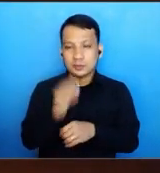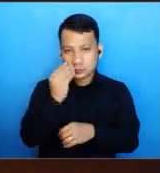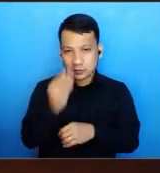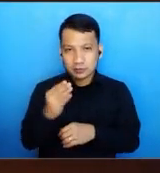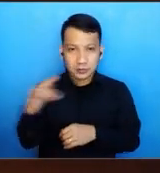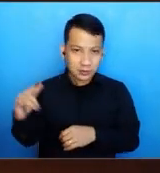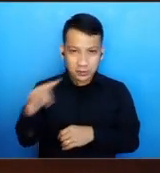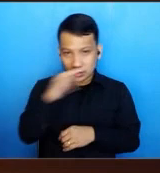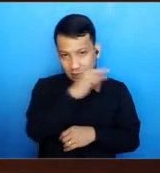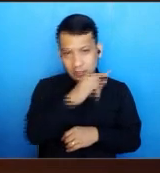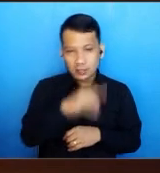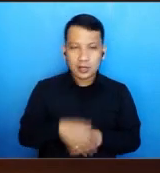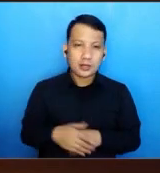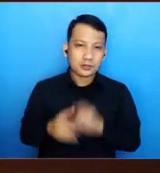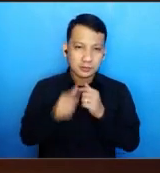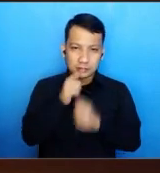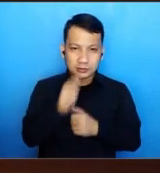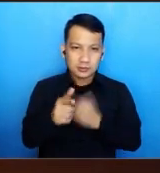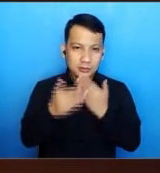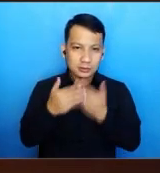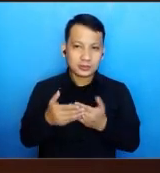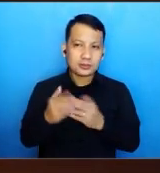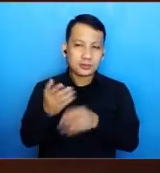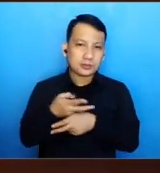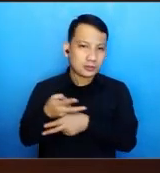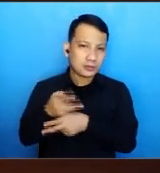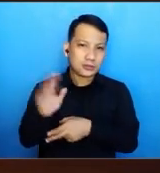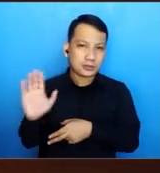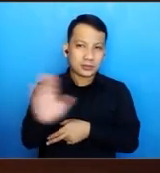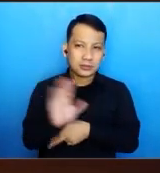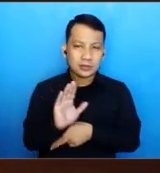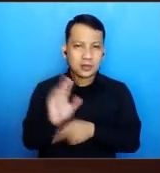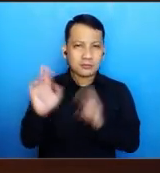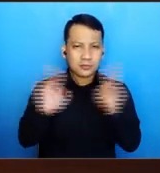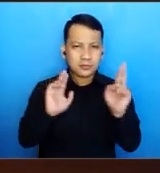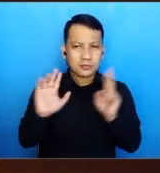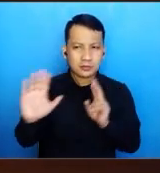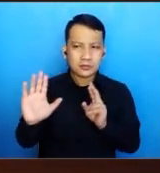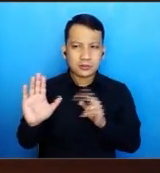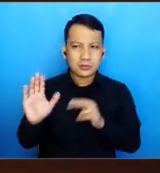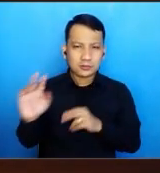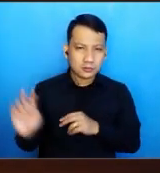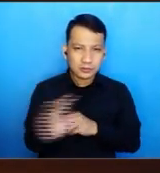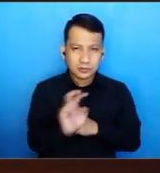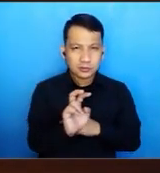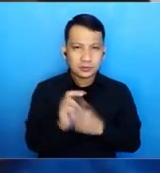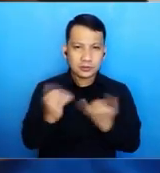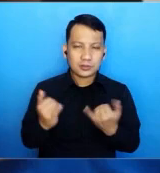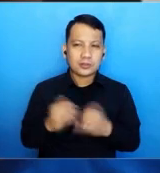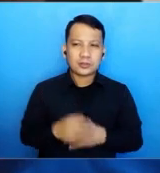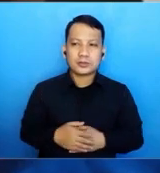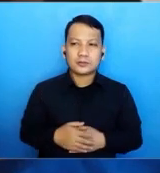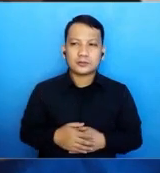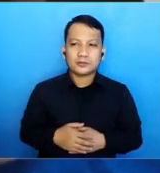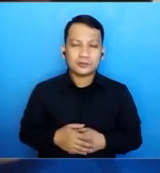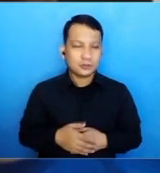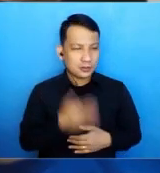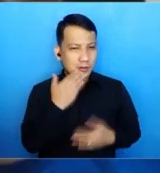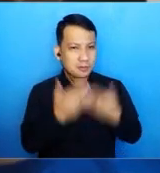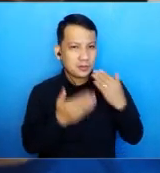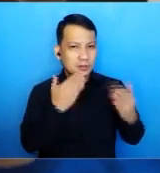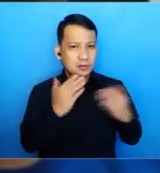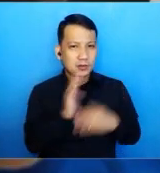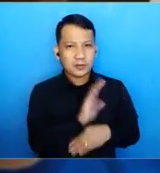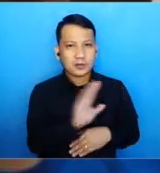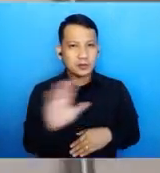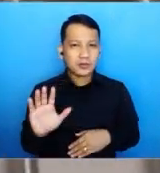kayo. Good luck at mag-iingat kayo. Talagang aabangan namin ang iyong journey sa swimming. Maraming salamat din po sa